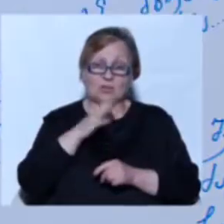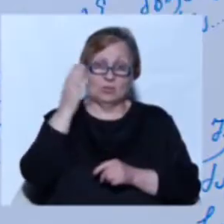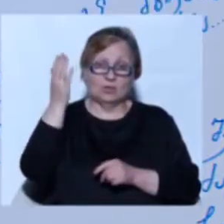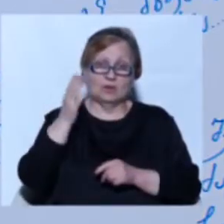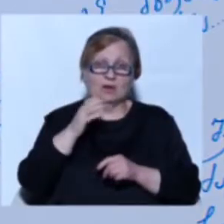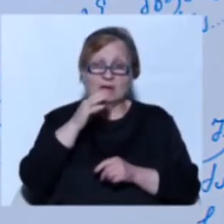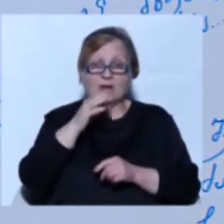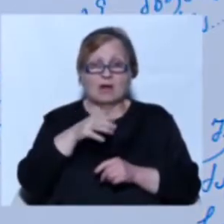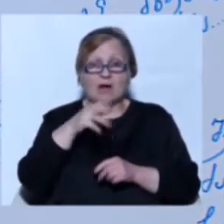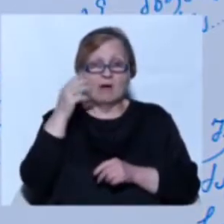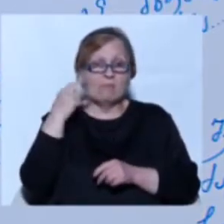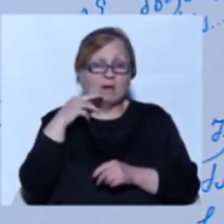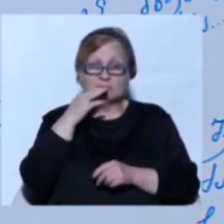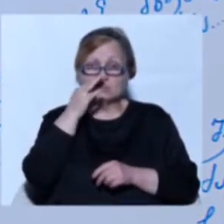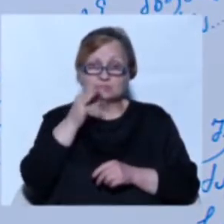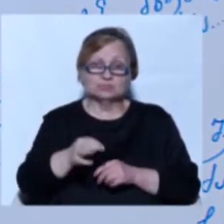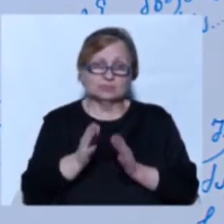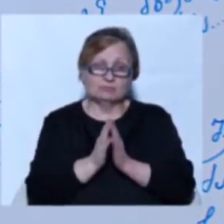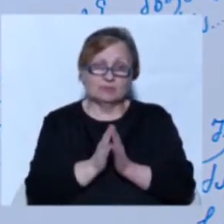მამიდას უთხოვია, რომ მეორე დღეს